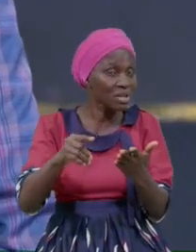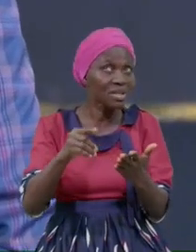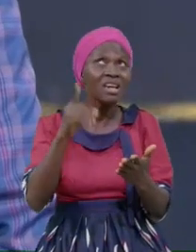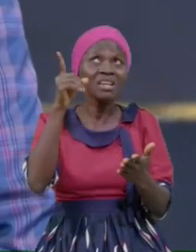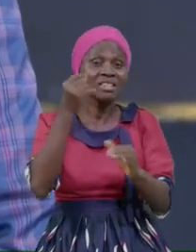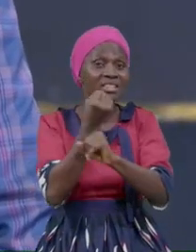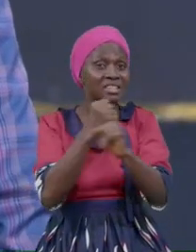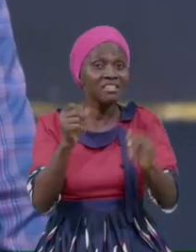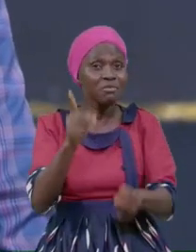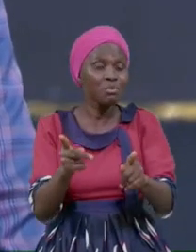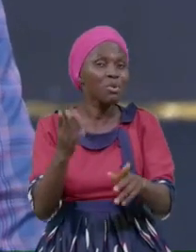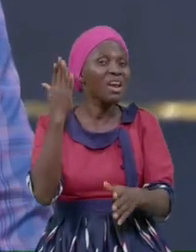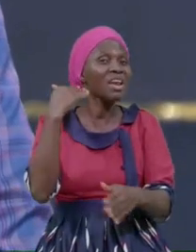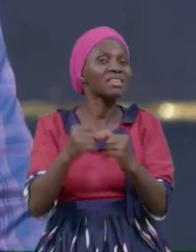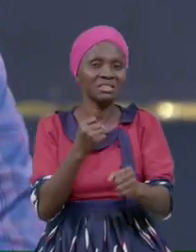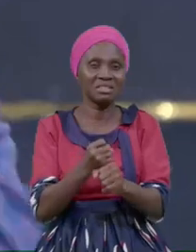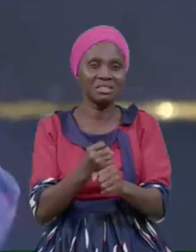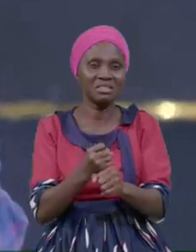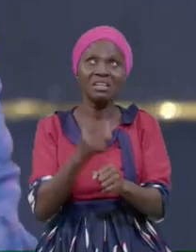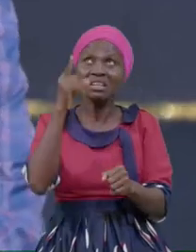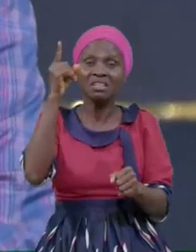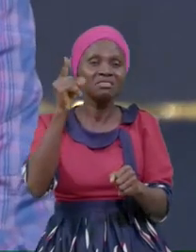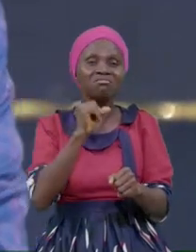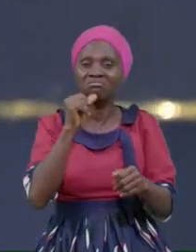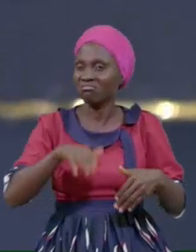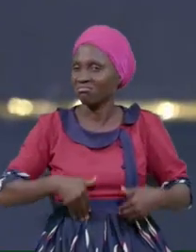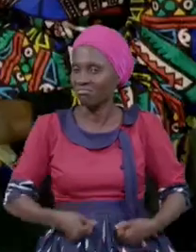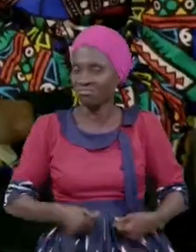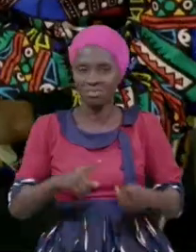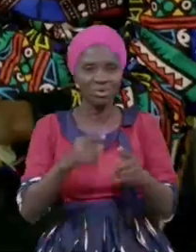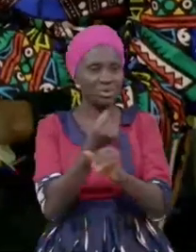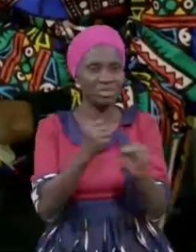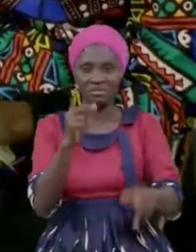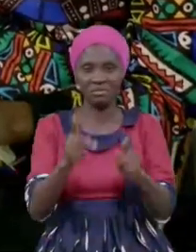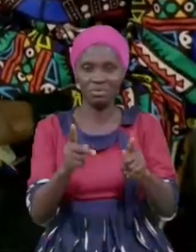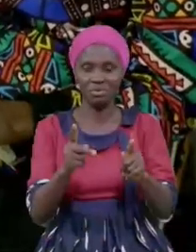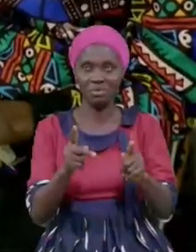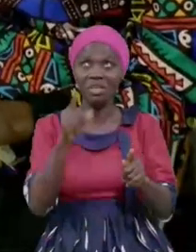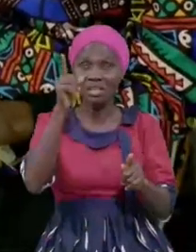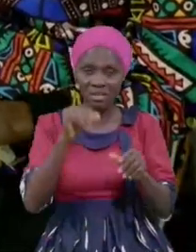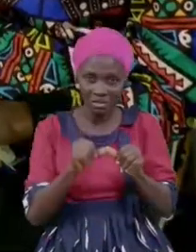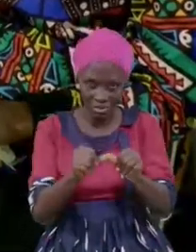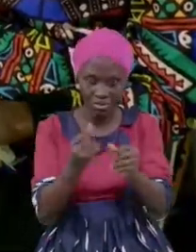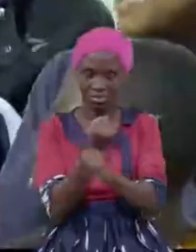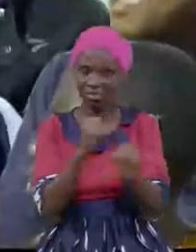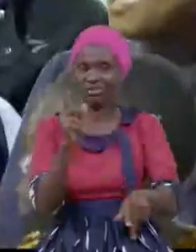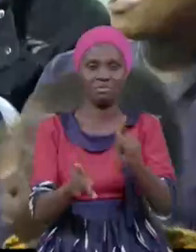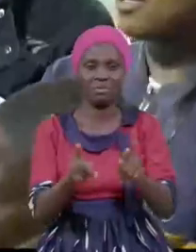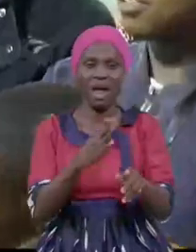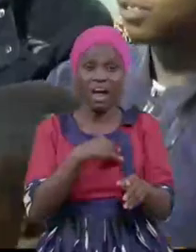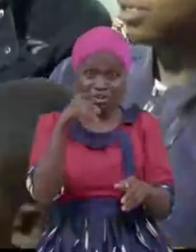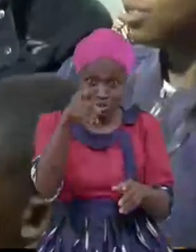se repose du salut des âmes? Non. Il sauve encore aujourd'hui. Et tu es le prochain qu'il va